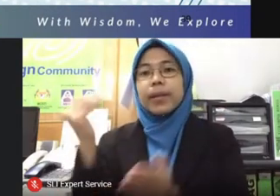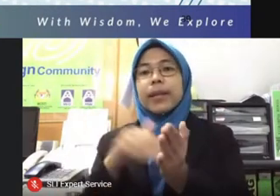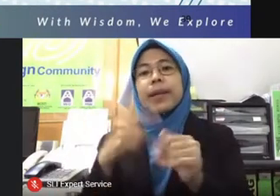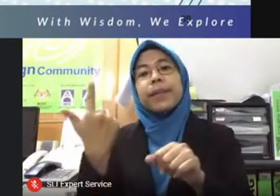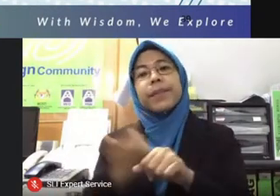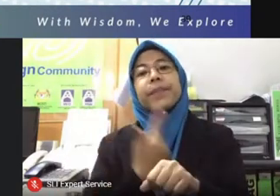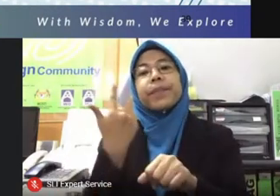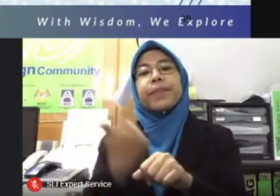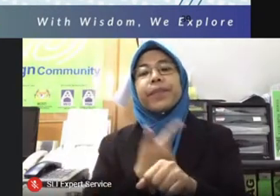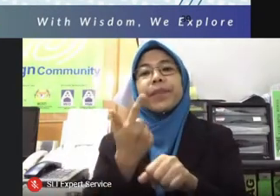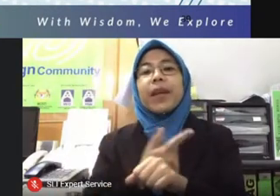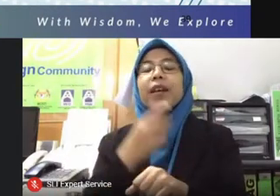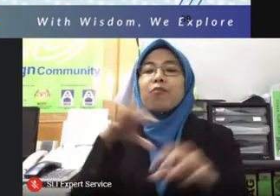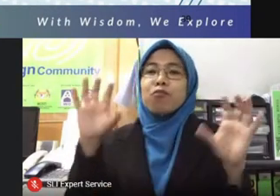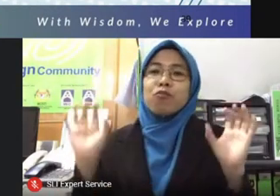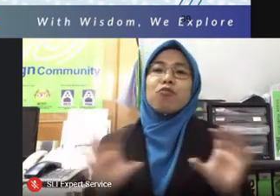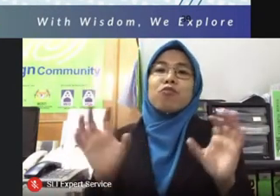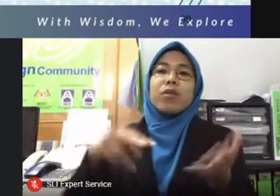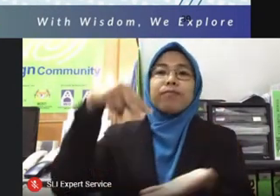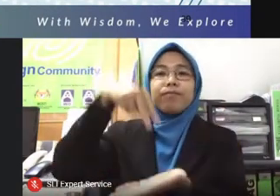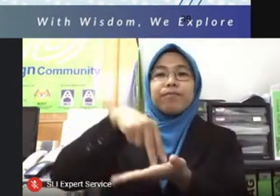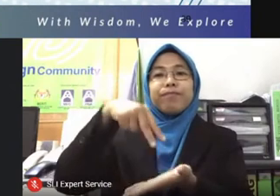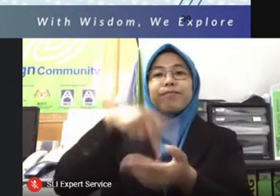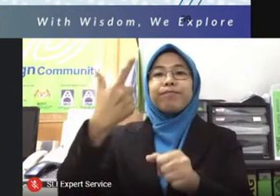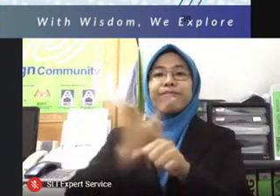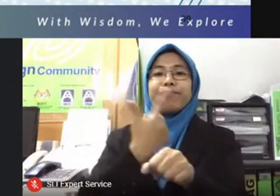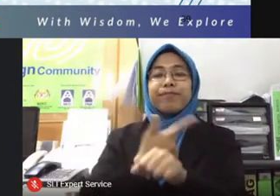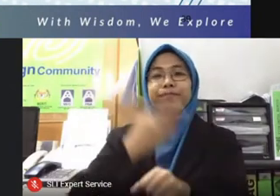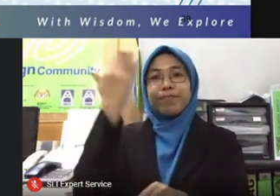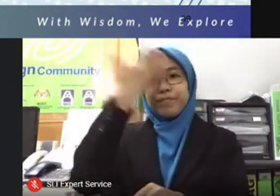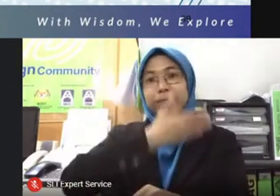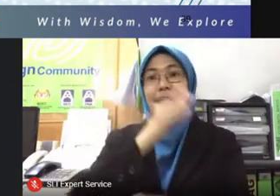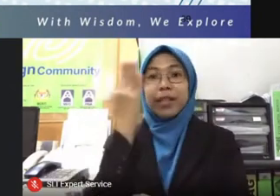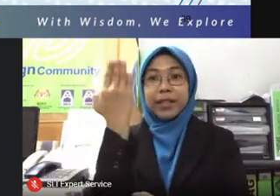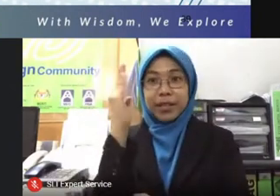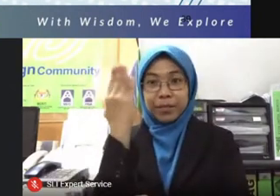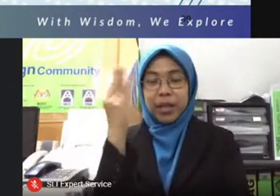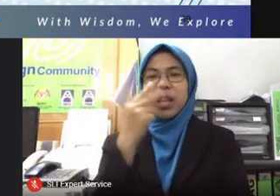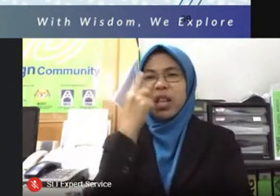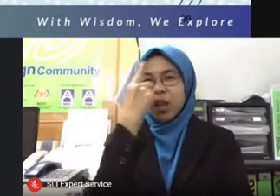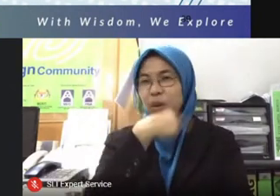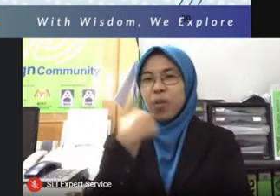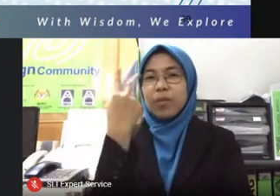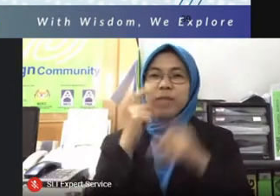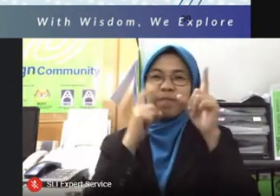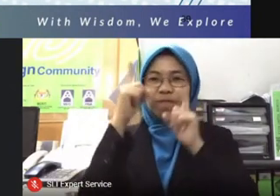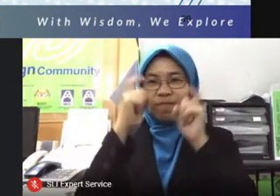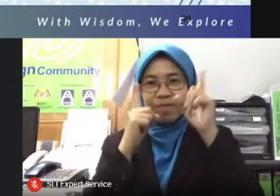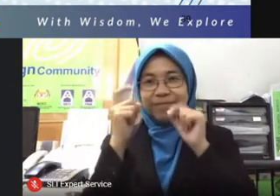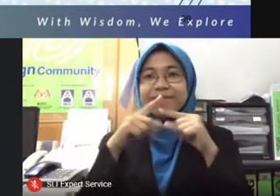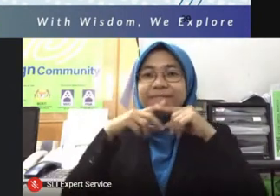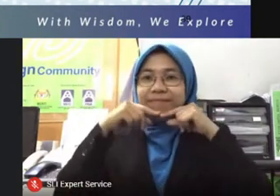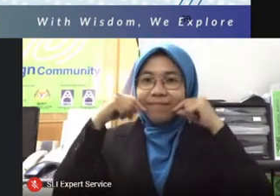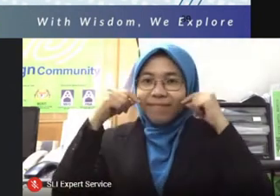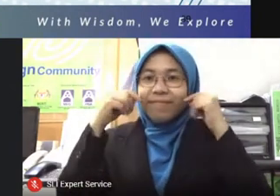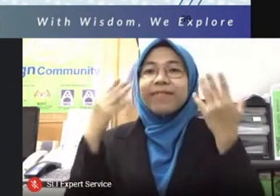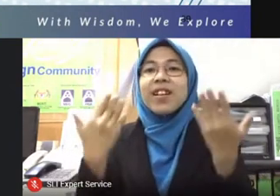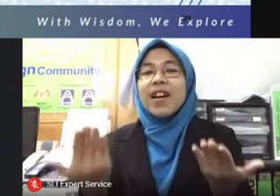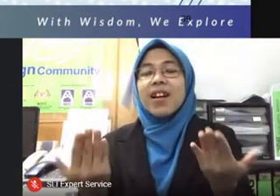dan rehearsal. Kena berdiri di hadapan cermin, tengok muka, memek muka kita macam mana, senyum kita macam